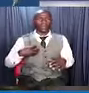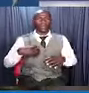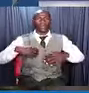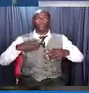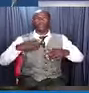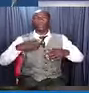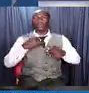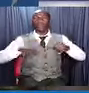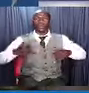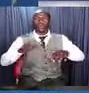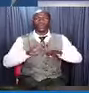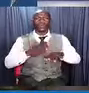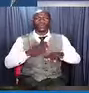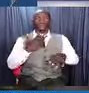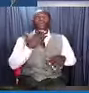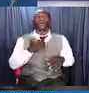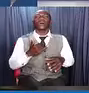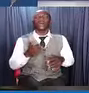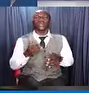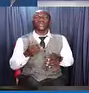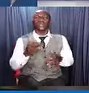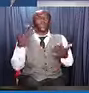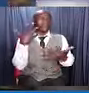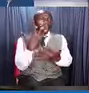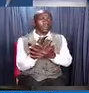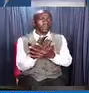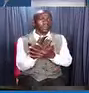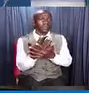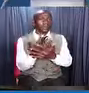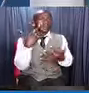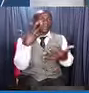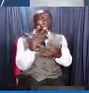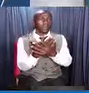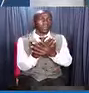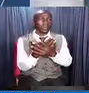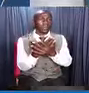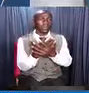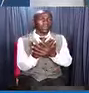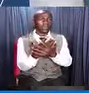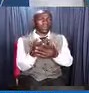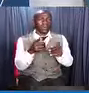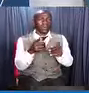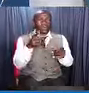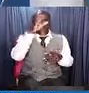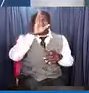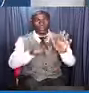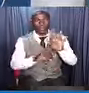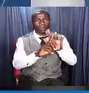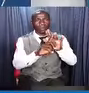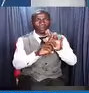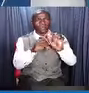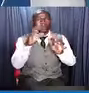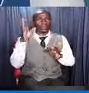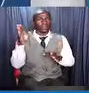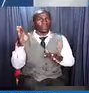nzuri atakayo. The joy of the good work ijapo he alitiwa jela. Even though he was in ijapo prison. Alitiwa jela. Even though he was in prison. Lakini Mungu alijidhihirisha. But